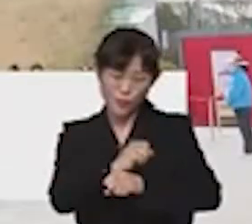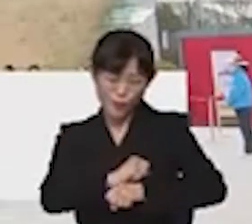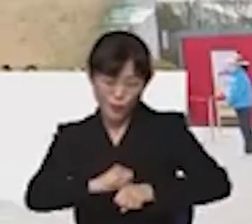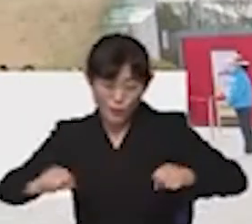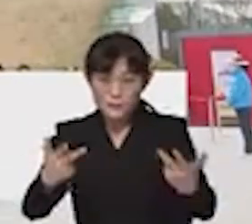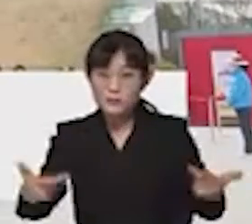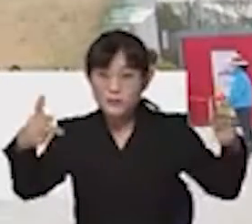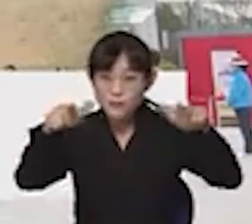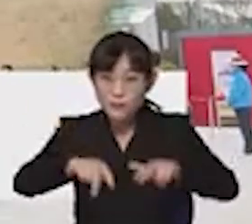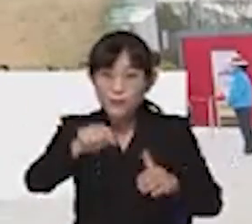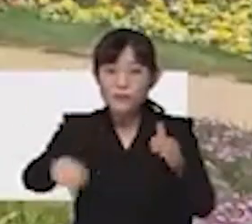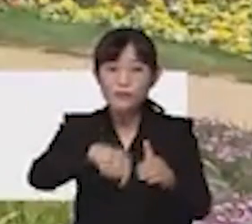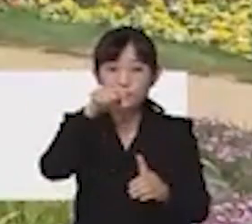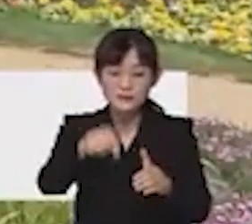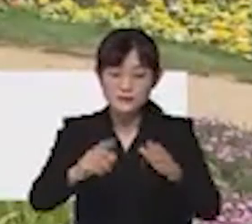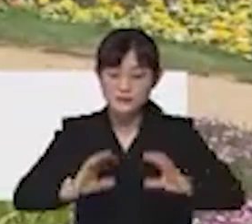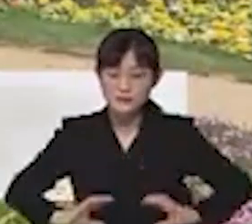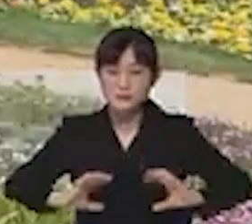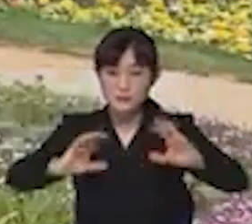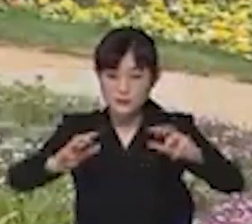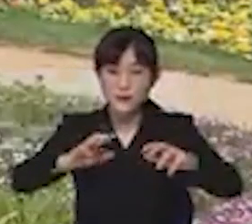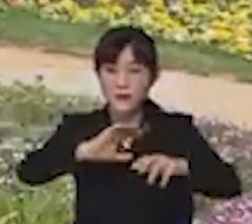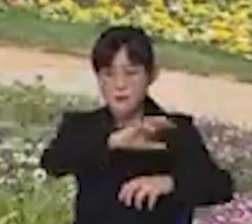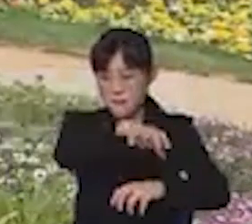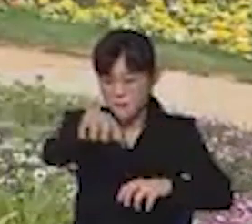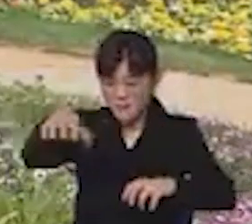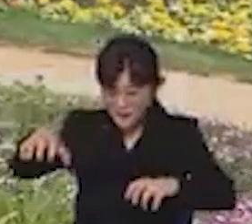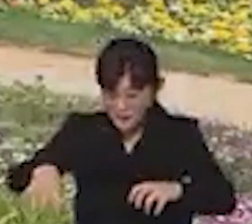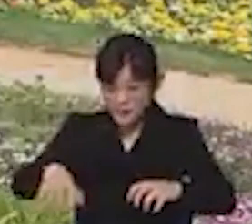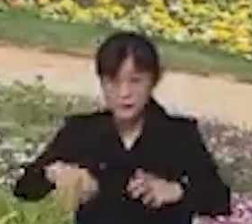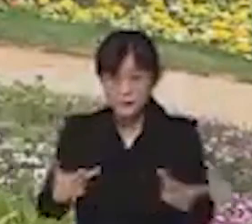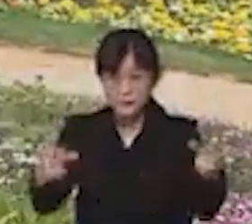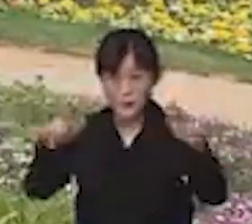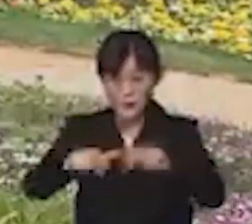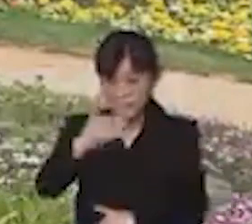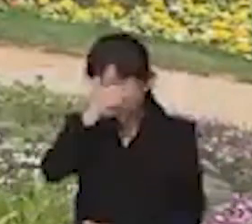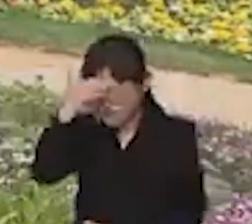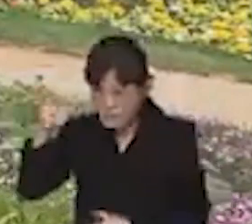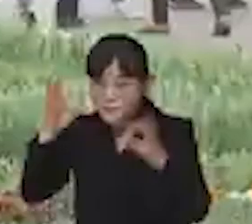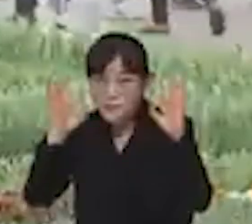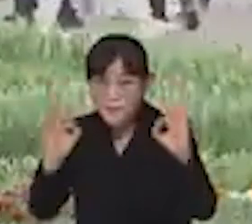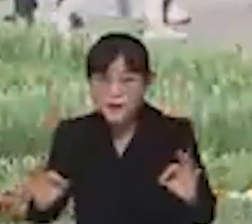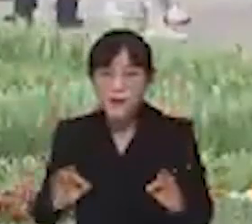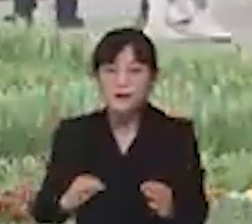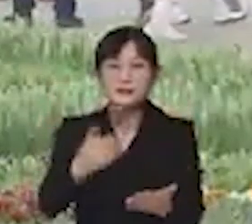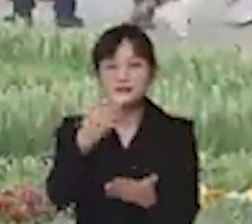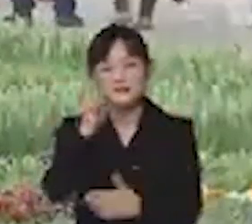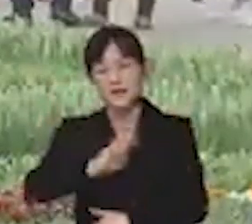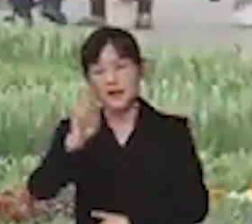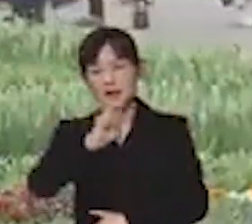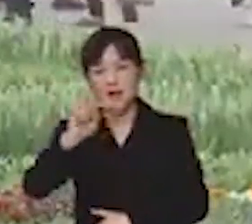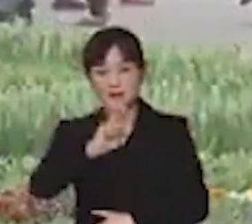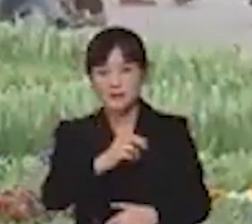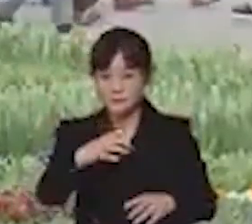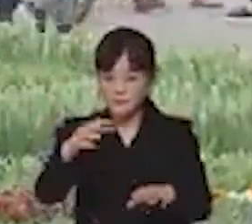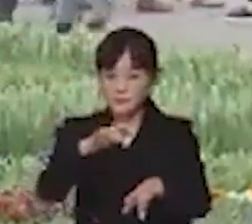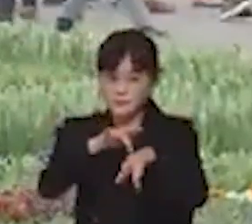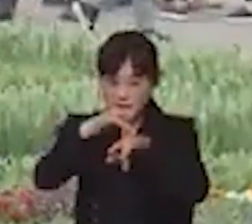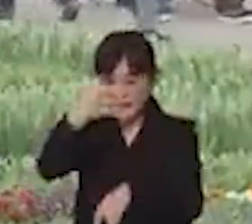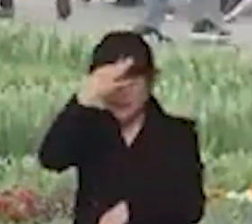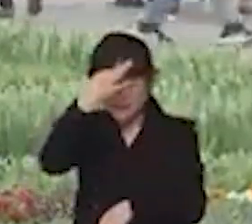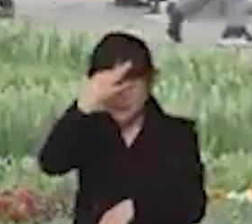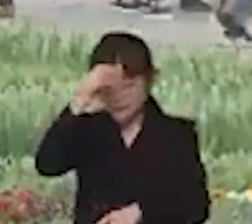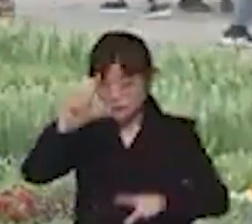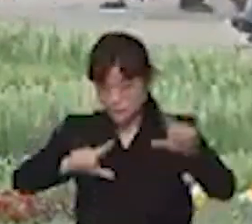넓은 정원 속에서 세계 각 나라의 정원을 감상할 수 있고요. 음악, 마술 공연 등 다양한 문화 체험 행사도